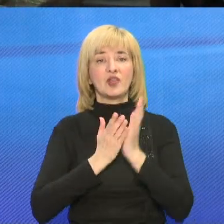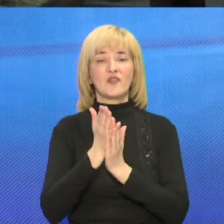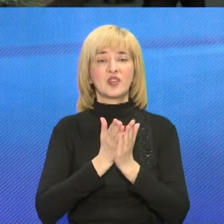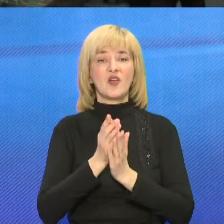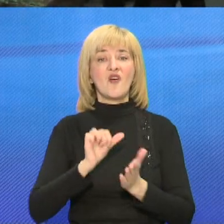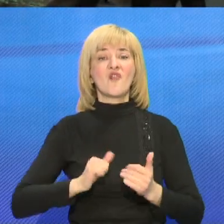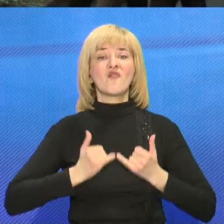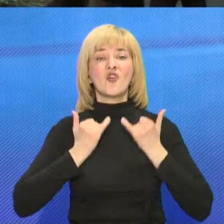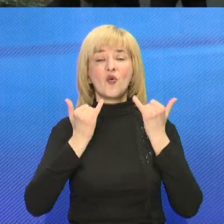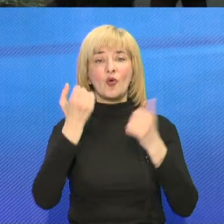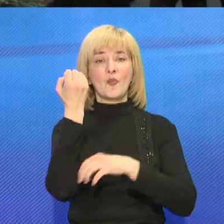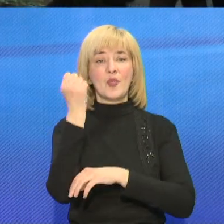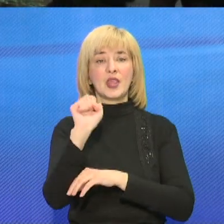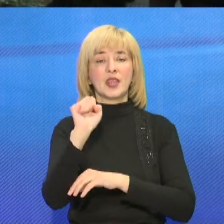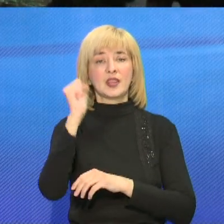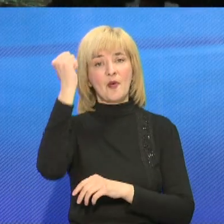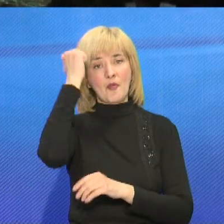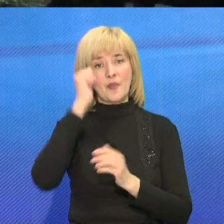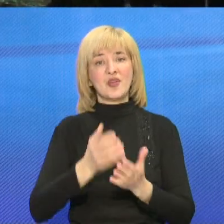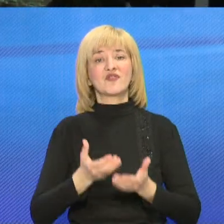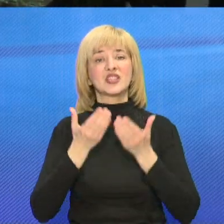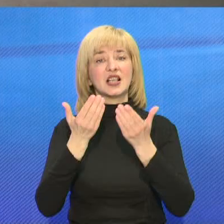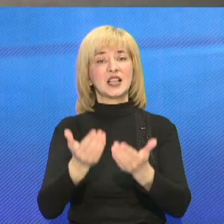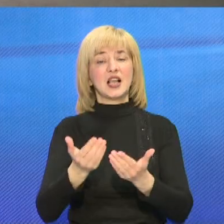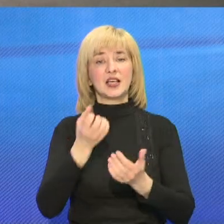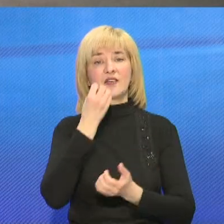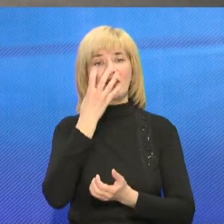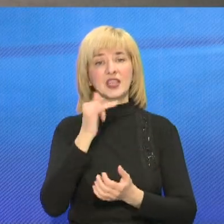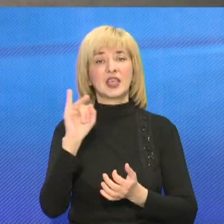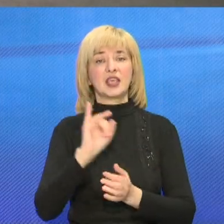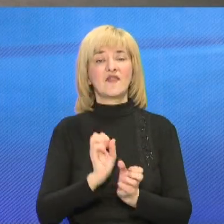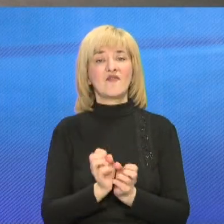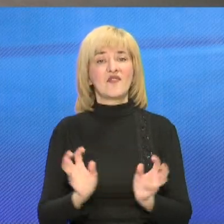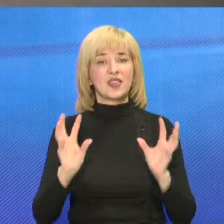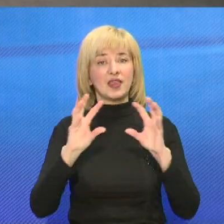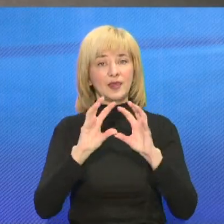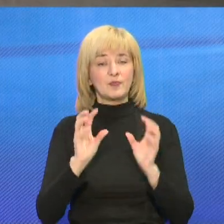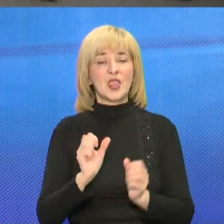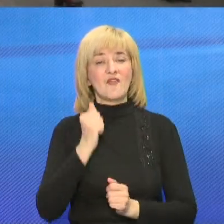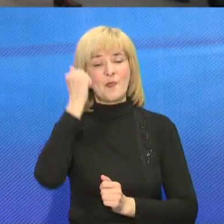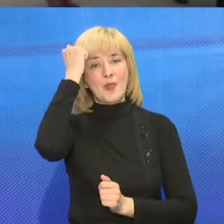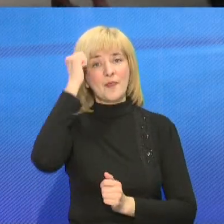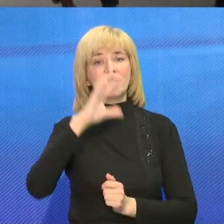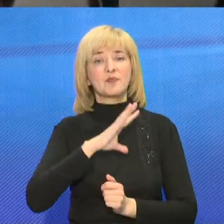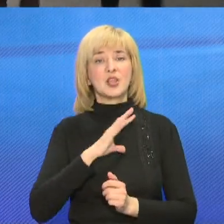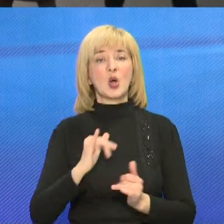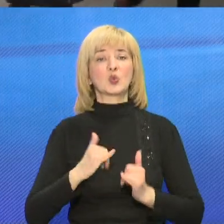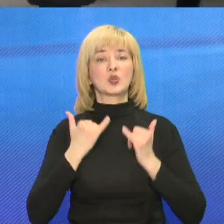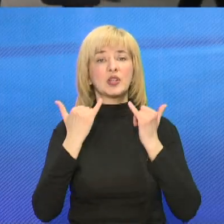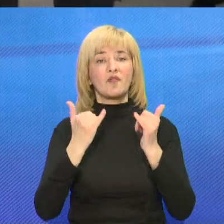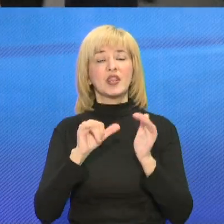гонар пераможцаў на граніт мемарыяла ўсклалі кветкі і вянкі. Памяць герою вайны была ўшанавана хвілінай